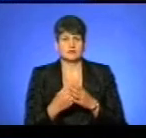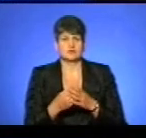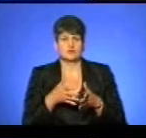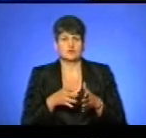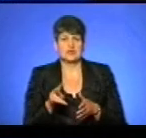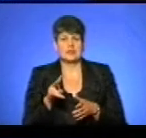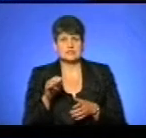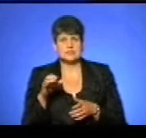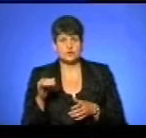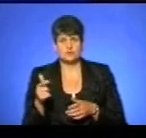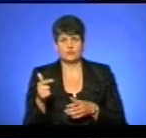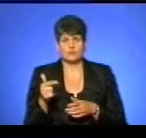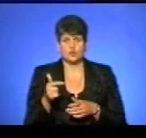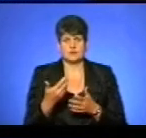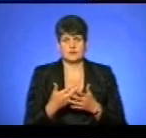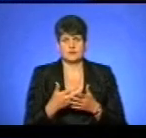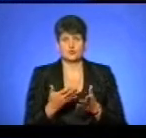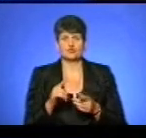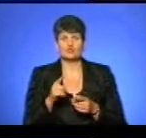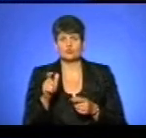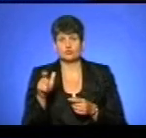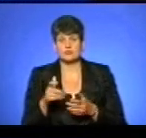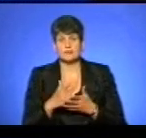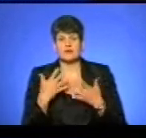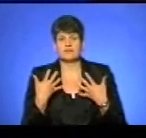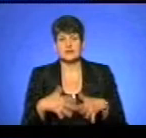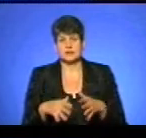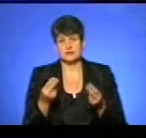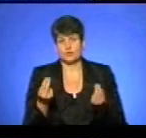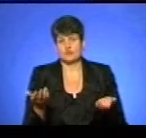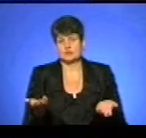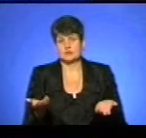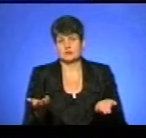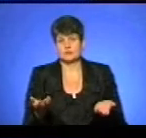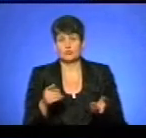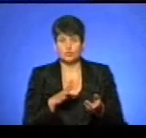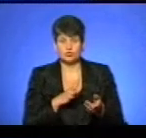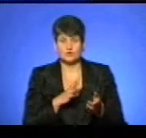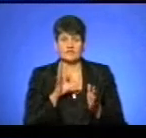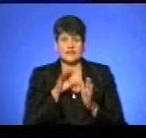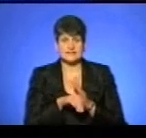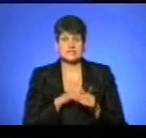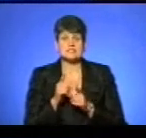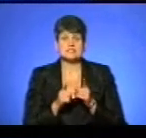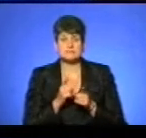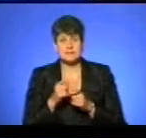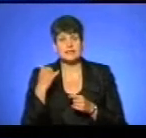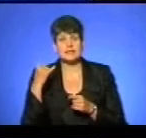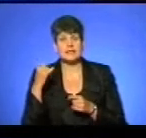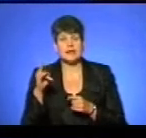грудні, чи навіть в жовтні? Чому людина має втратити ці кошти? Тому були внесені зміни, і